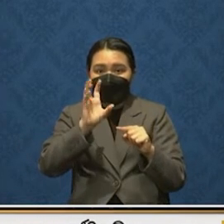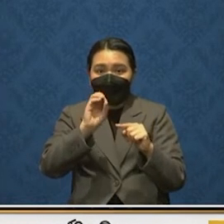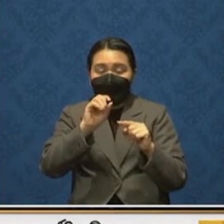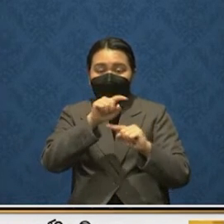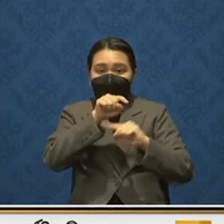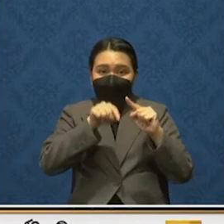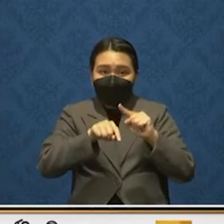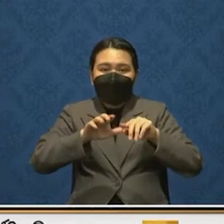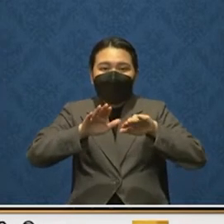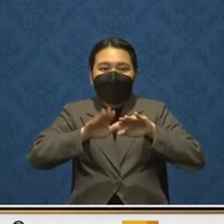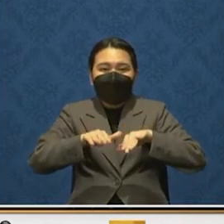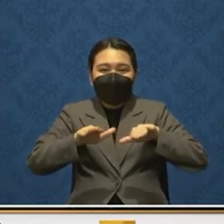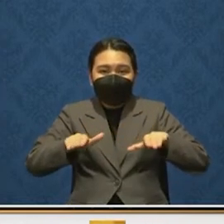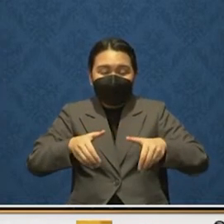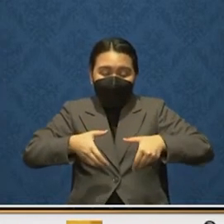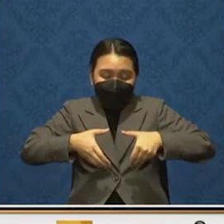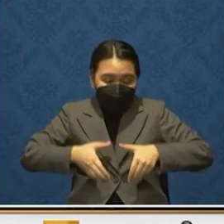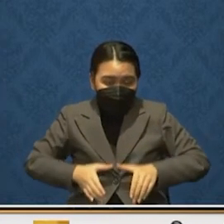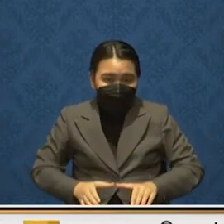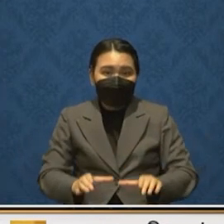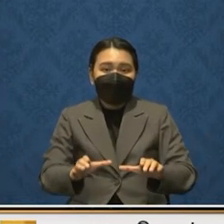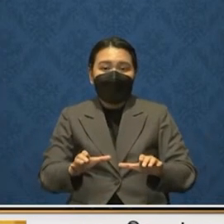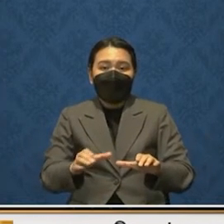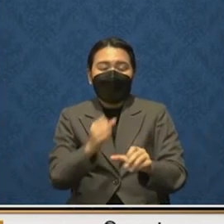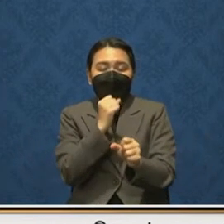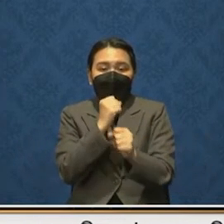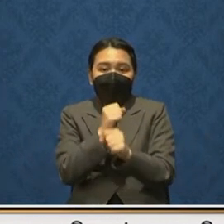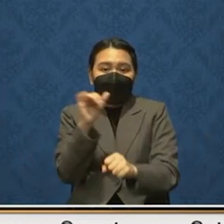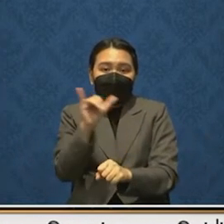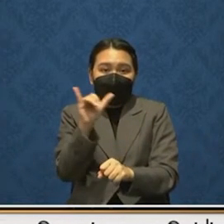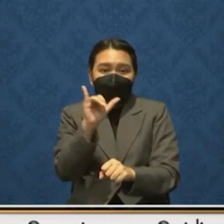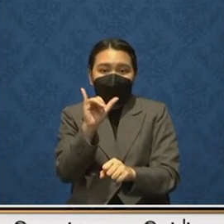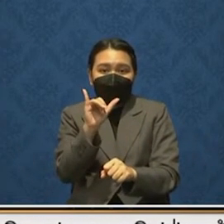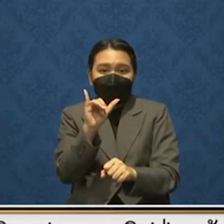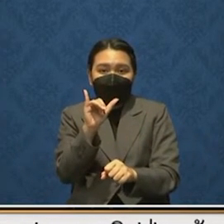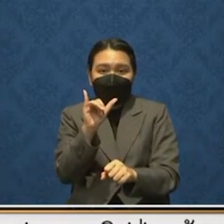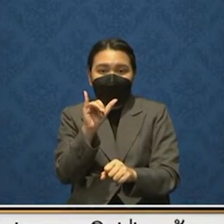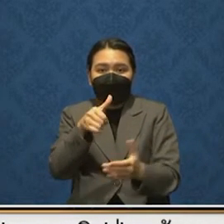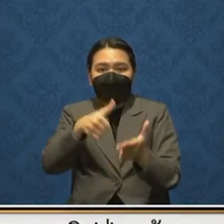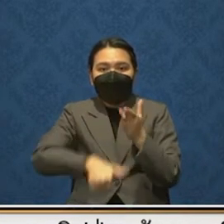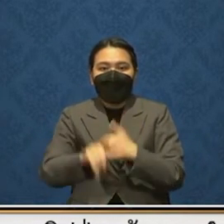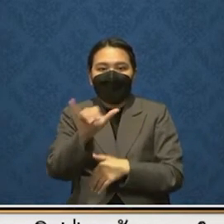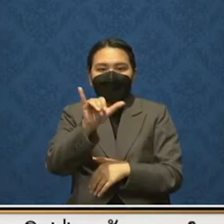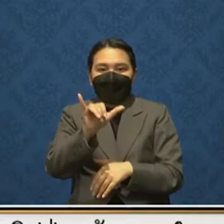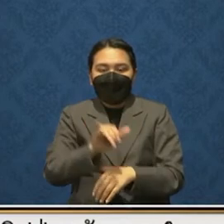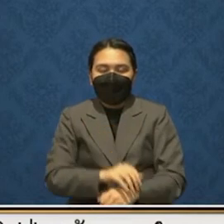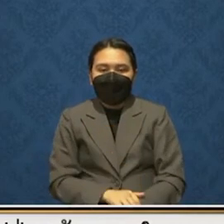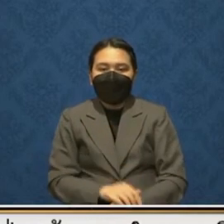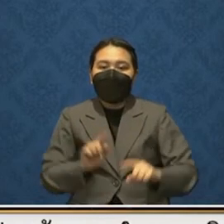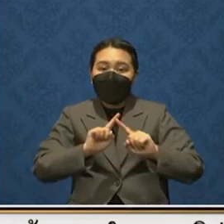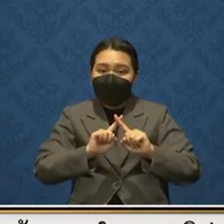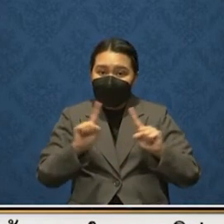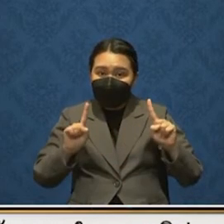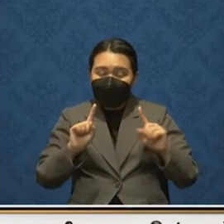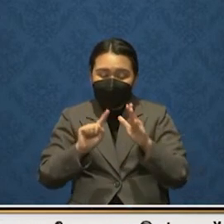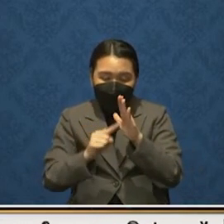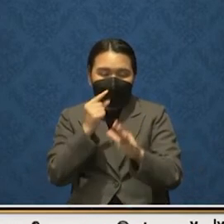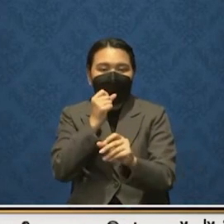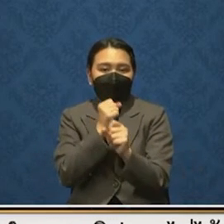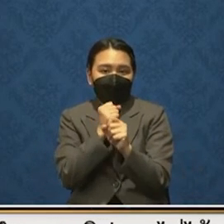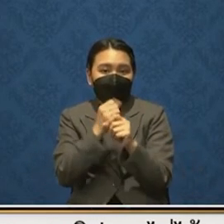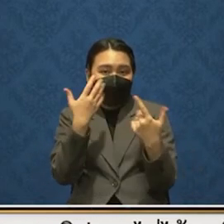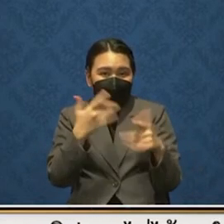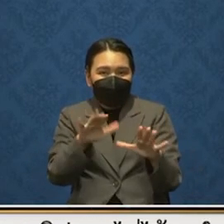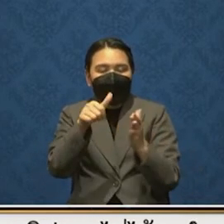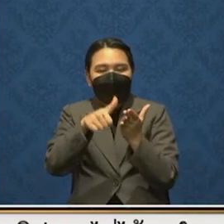ให้เด็กๆตั้แต่เกิดมายัไมได้ทำงานทำการก็ไมใช้ คงไมเป็นนี่อ่นะแต่พอทำงานทำการเป